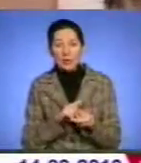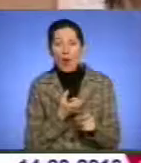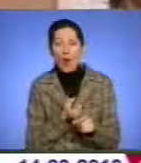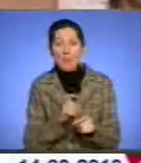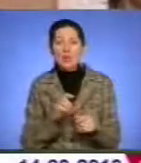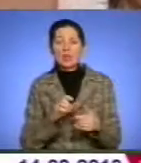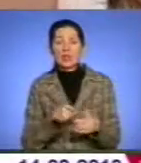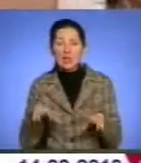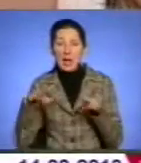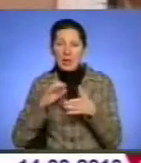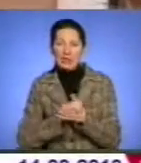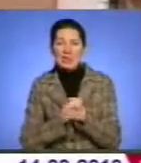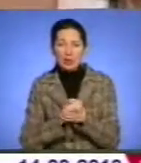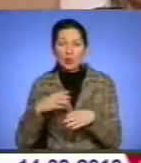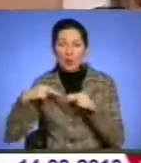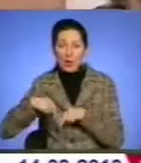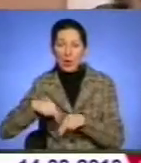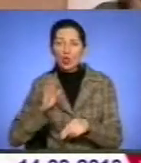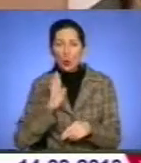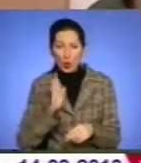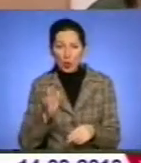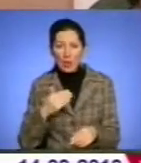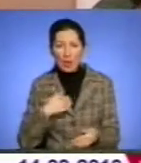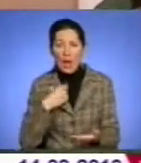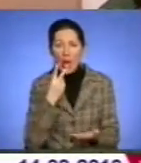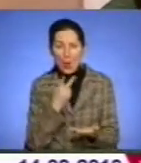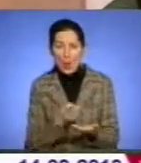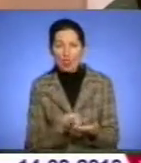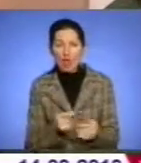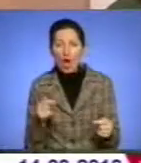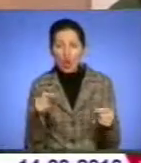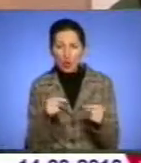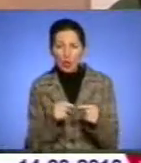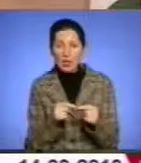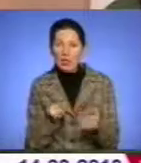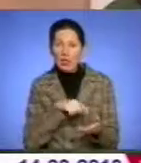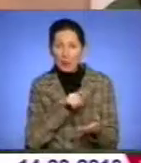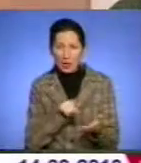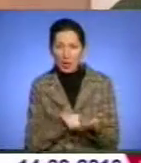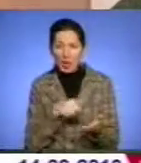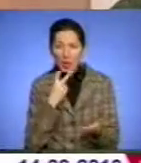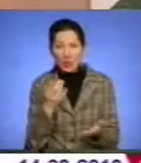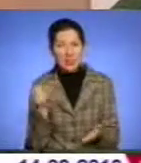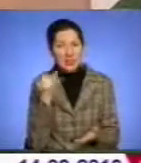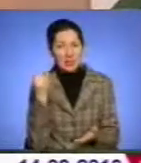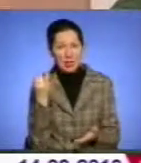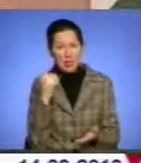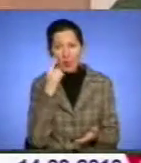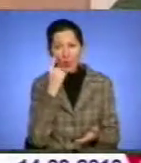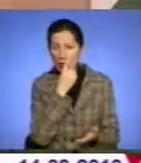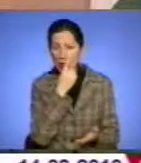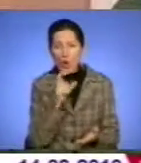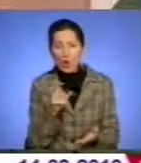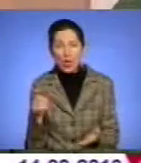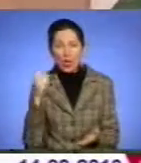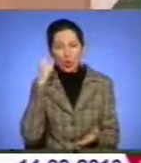плідну співпрацю, то вона обов'язково буде. Я бачила конкретні, я чула конкретні питання, я бачила зацікавлення в очах людей. І